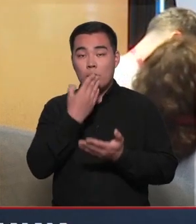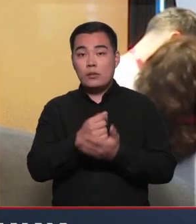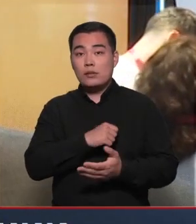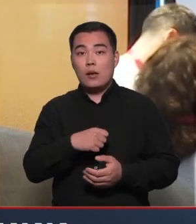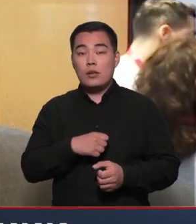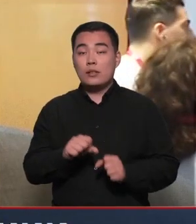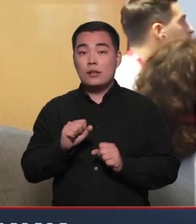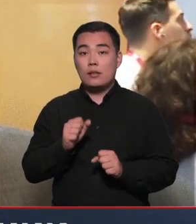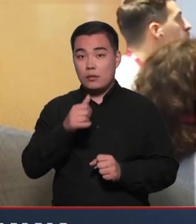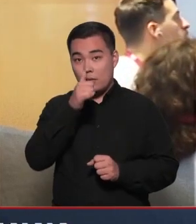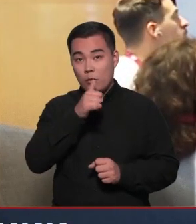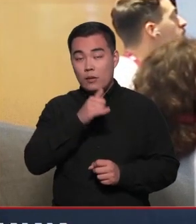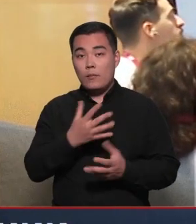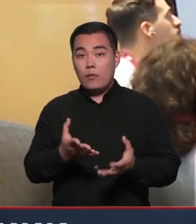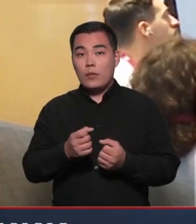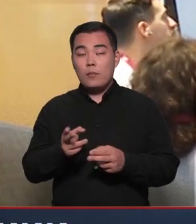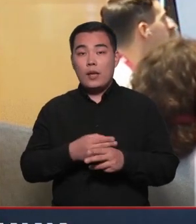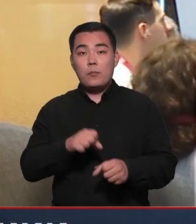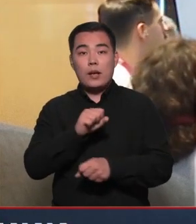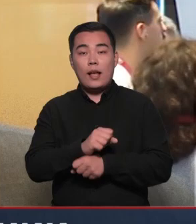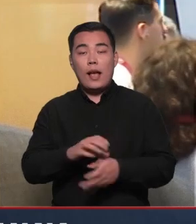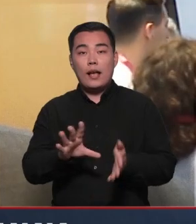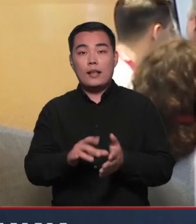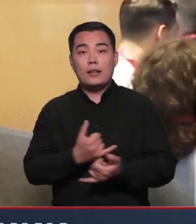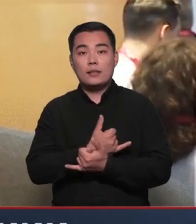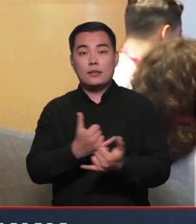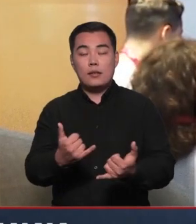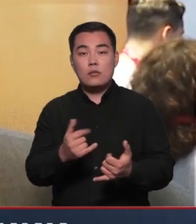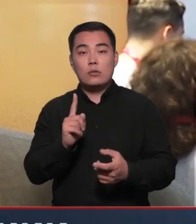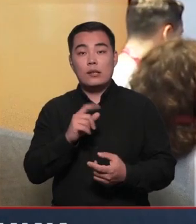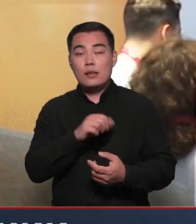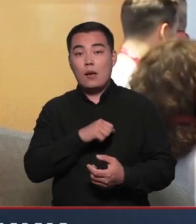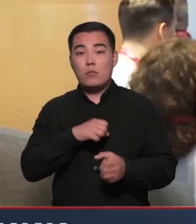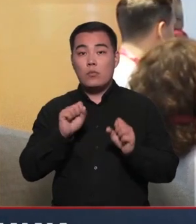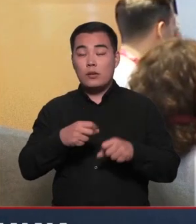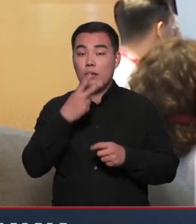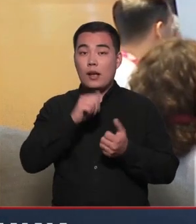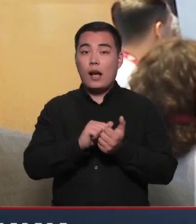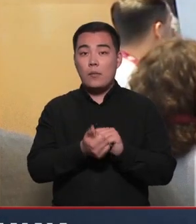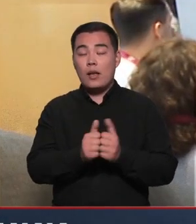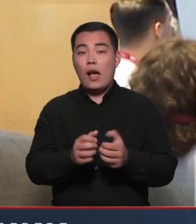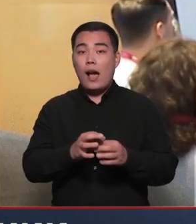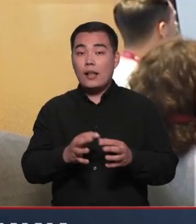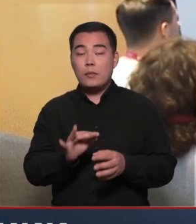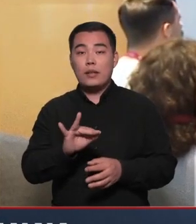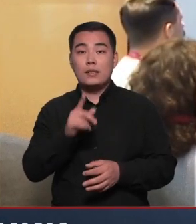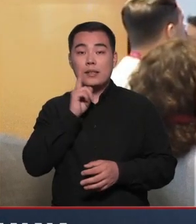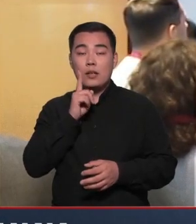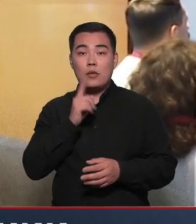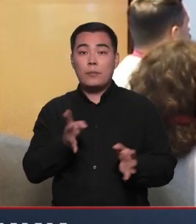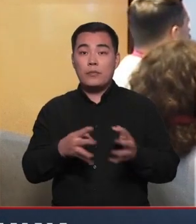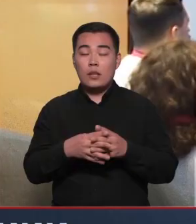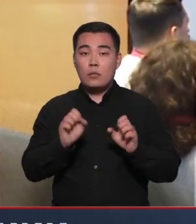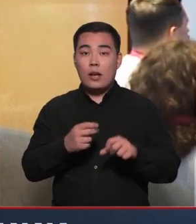неустойчивости не могут обеспечить нас беспрерывной подачи электроэнергии но здесь мы можем комбинировать атомную и зелёную энергию